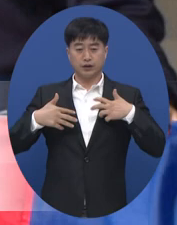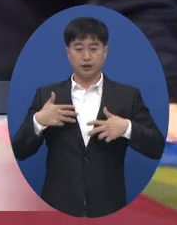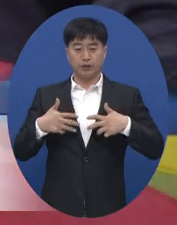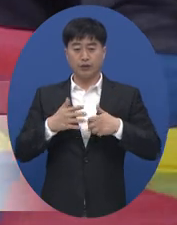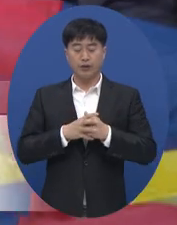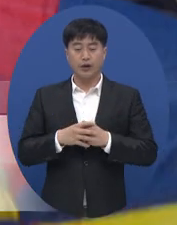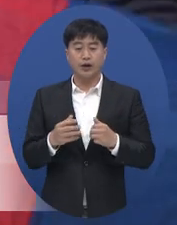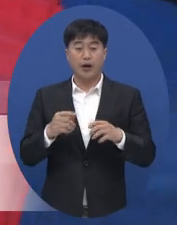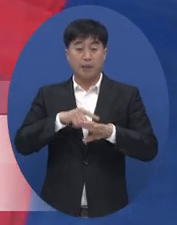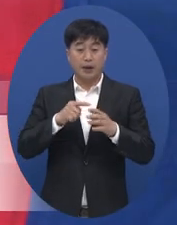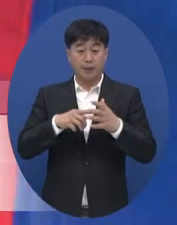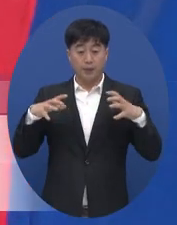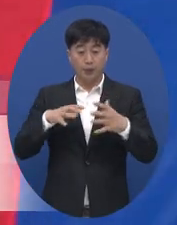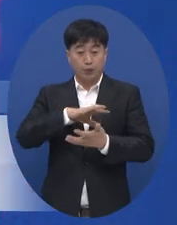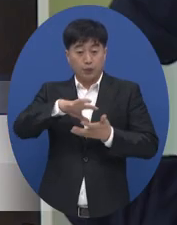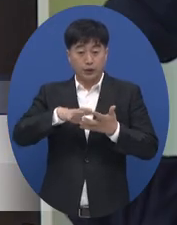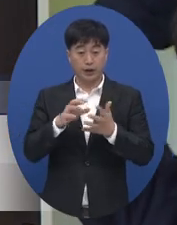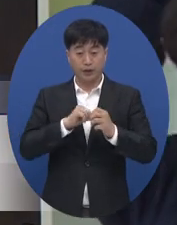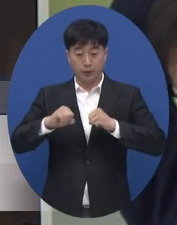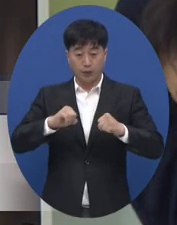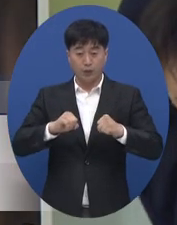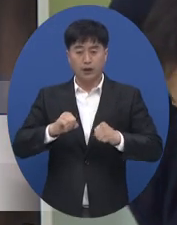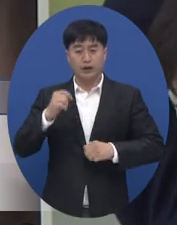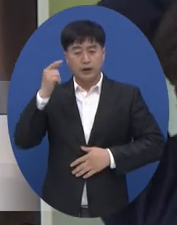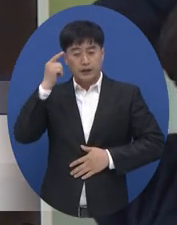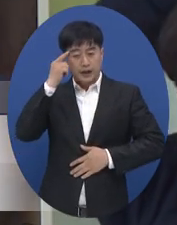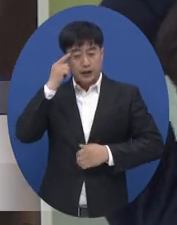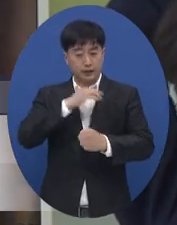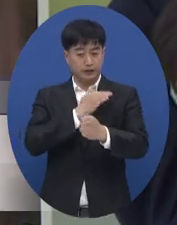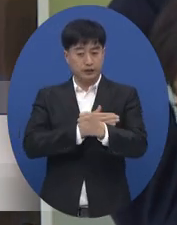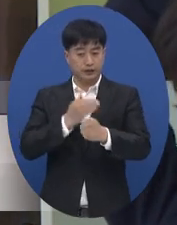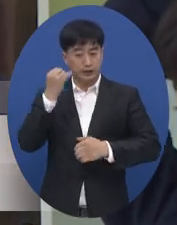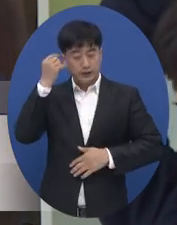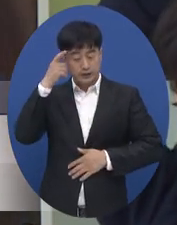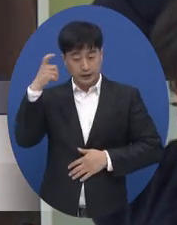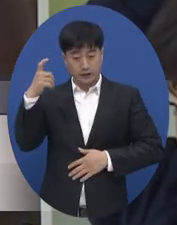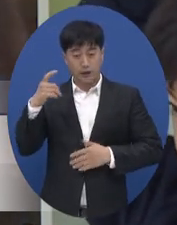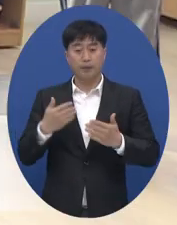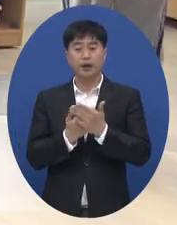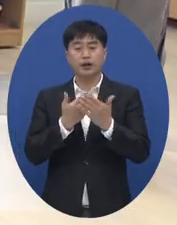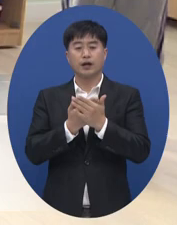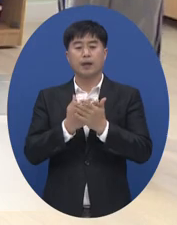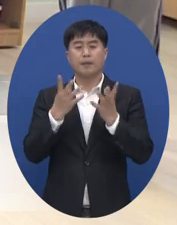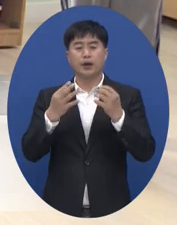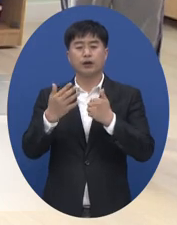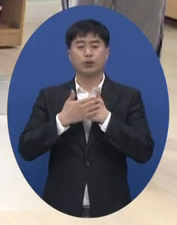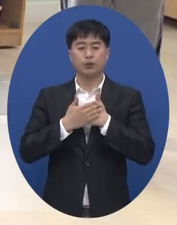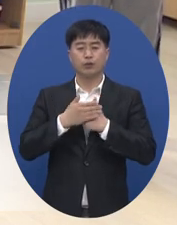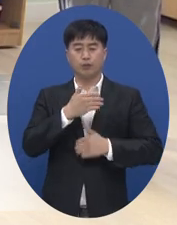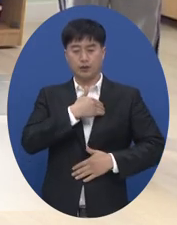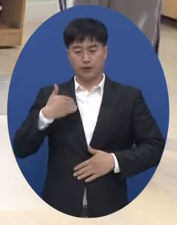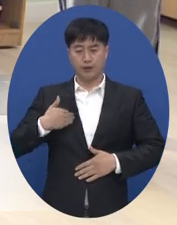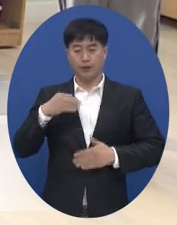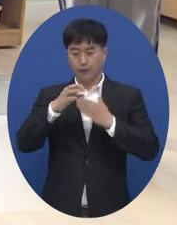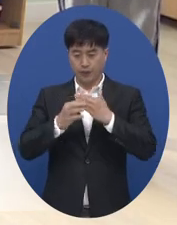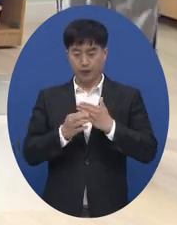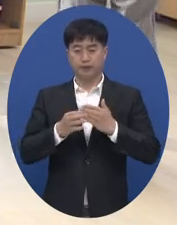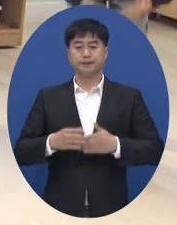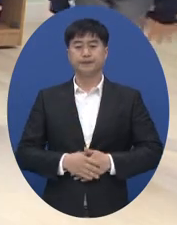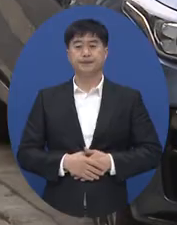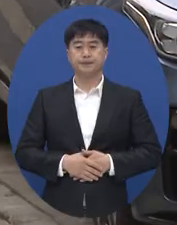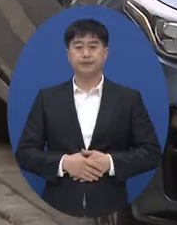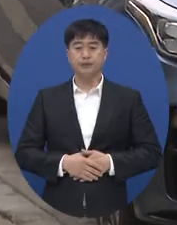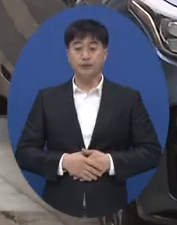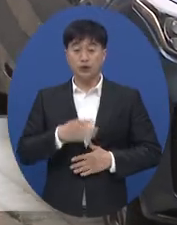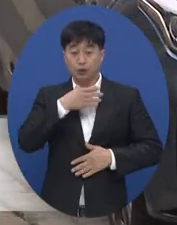또 이제 협동 놀이까지 진행을 해주셔서 4 벌여 꽈 차 이생 발달 등을 많은 도움이 되어서 매우 만족하고 있는 곡으로